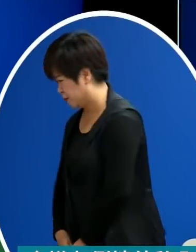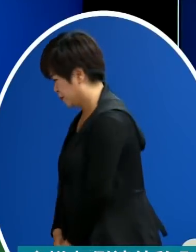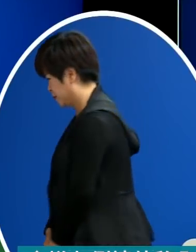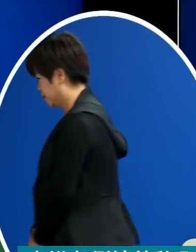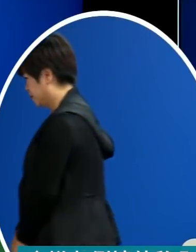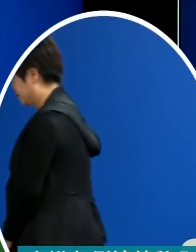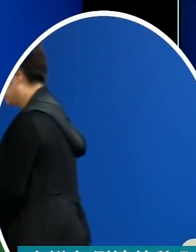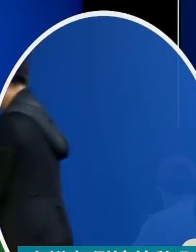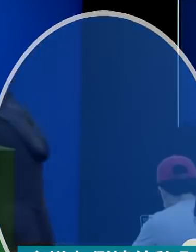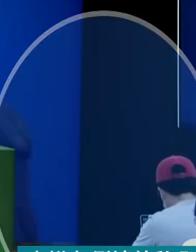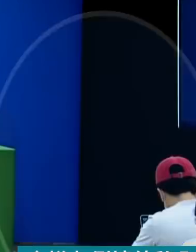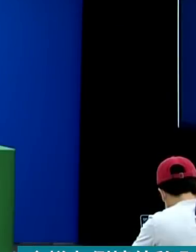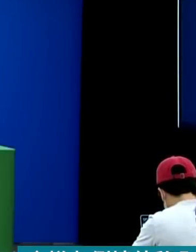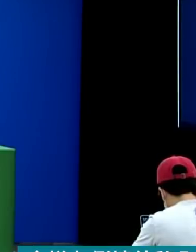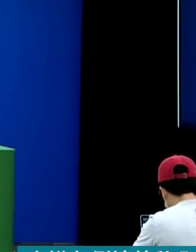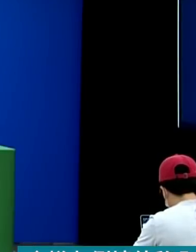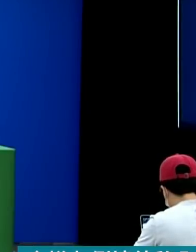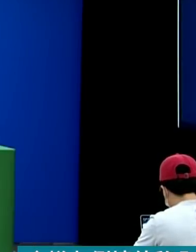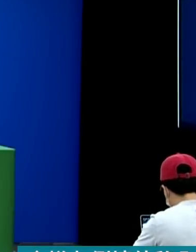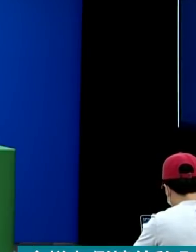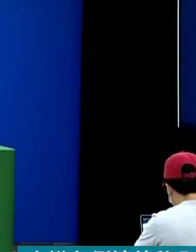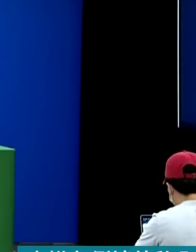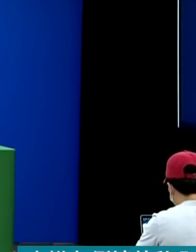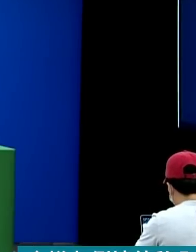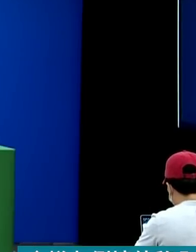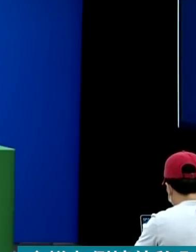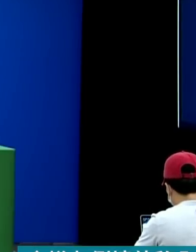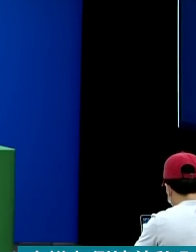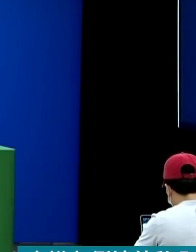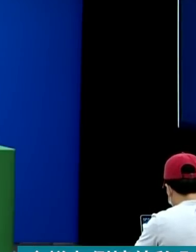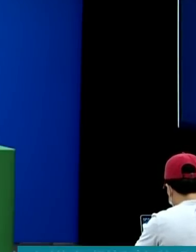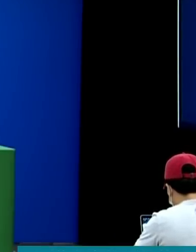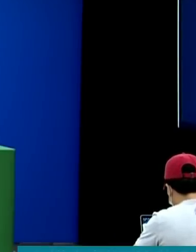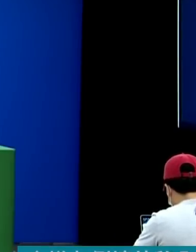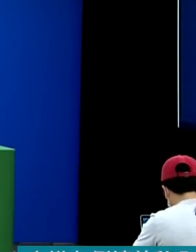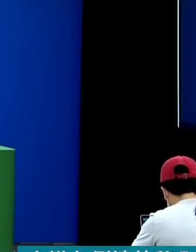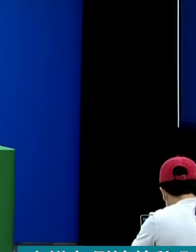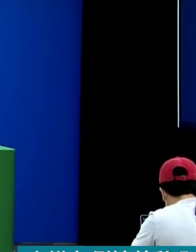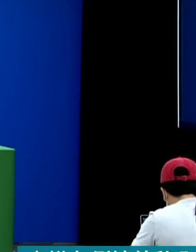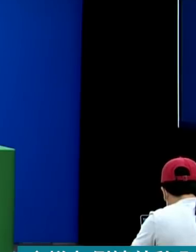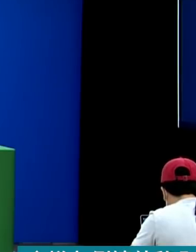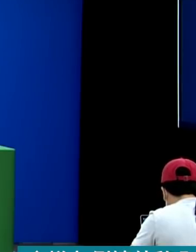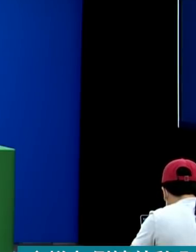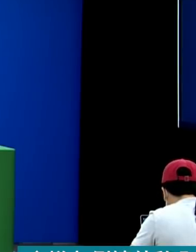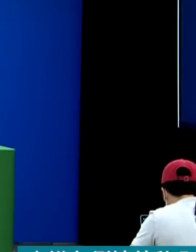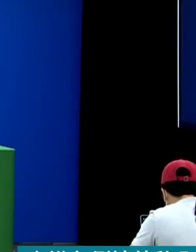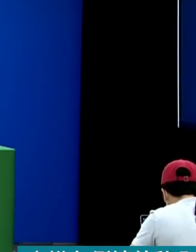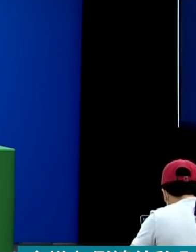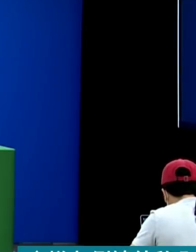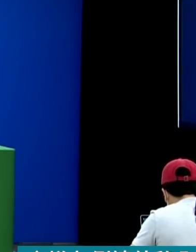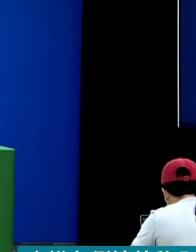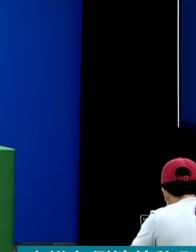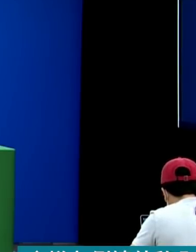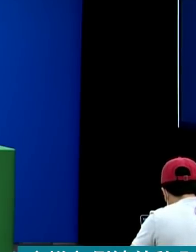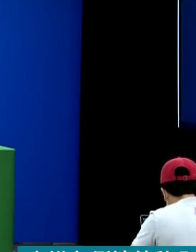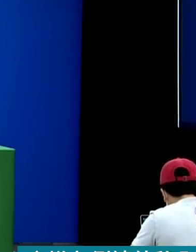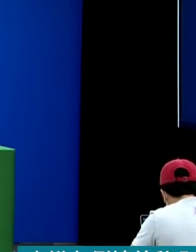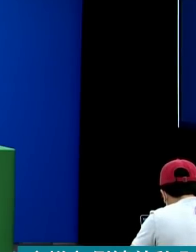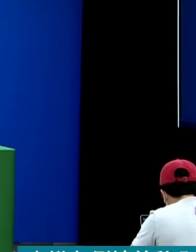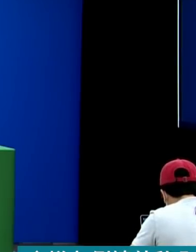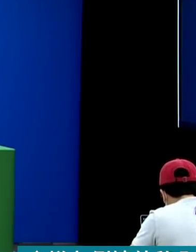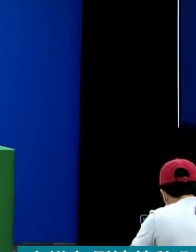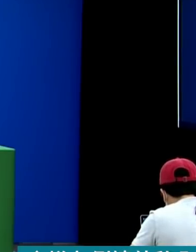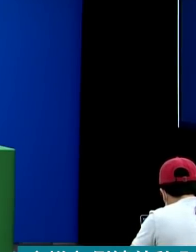案，境外移入有七例。那么随着 AZ BNT 疫苗陆续到货，国内的覆盖率呢，目前已经达到